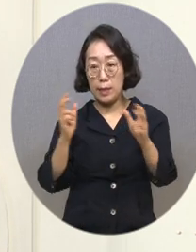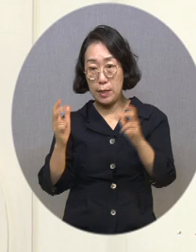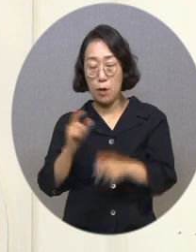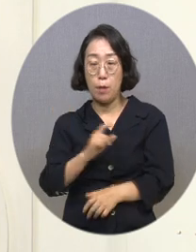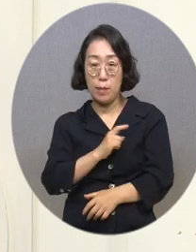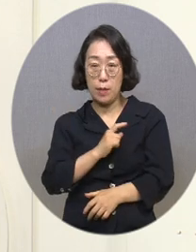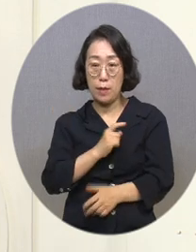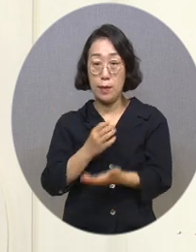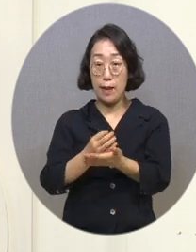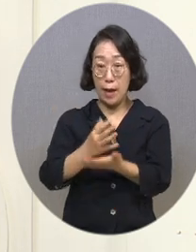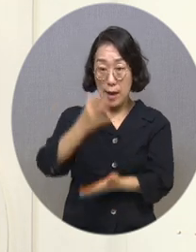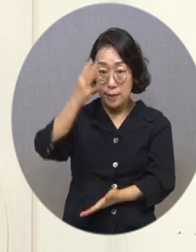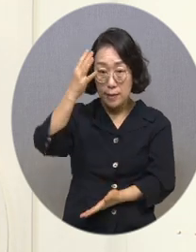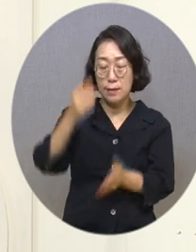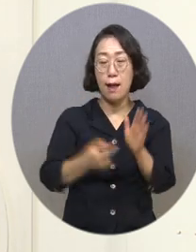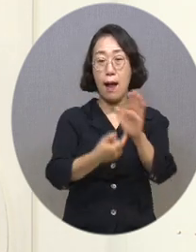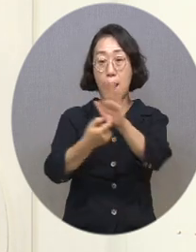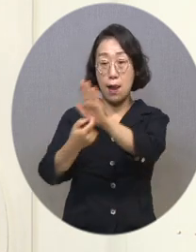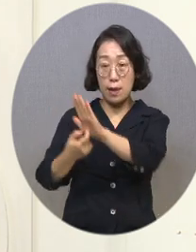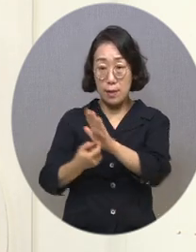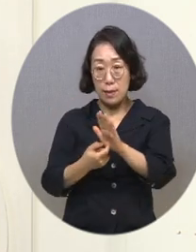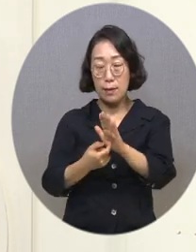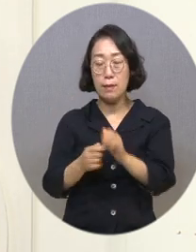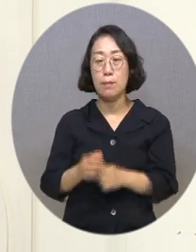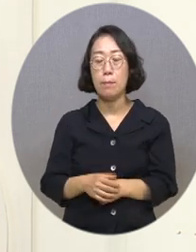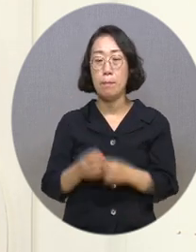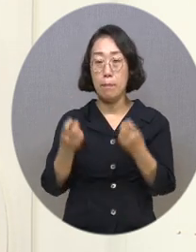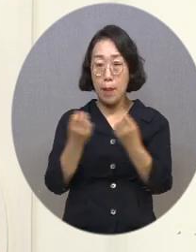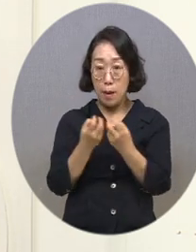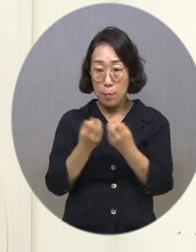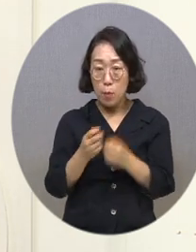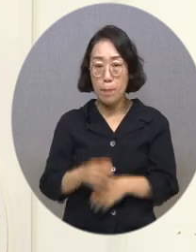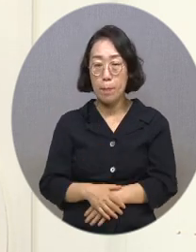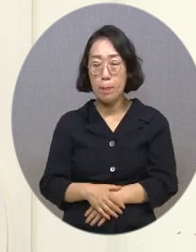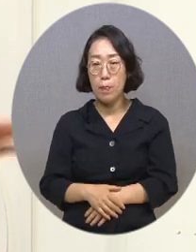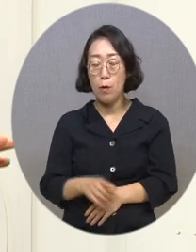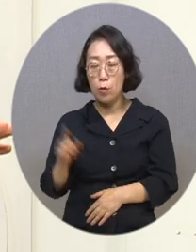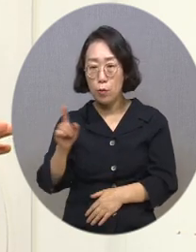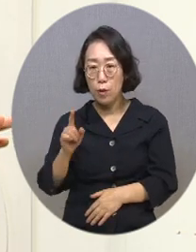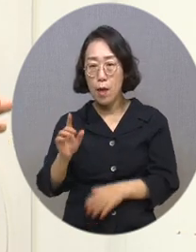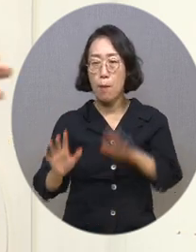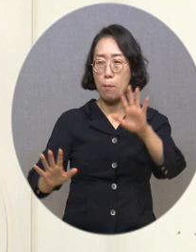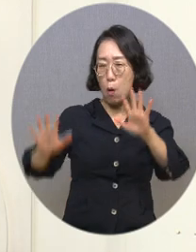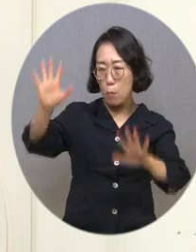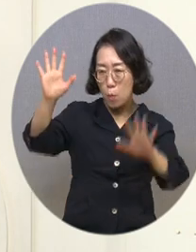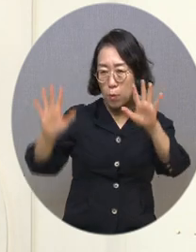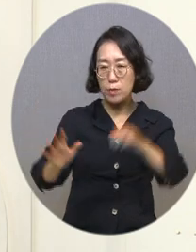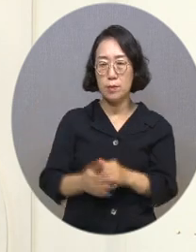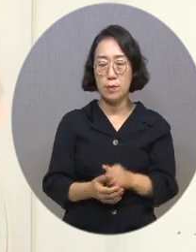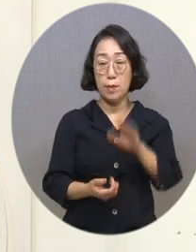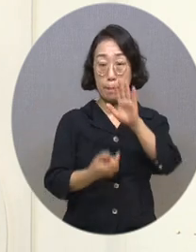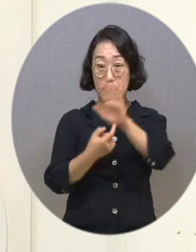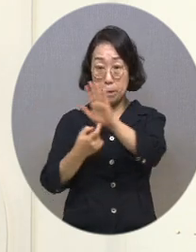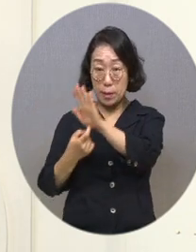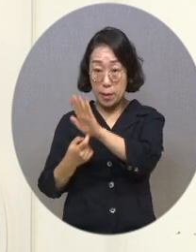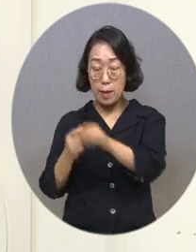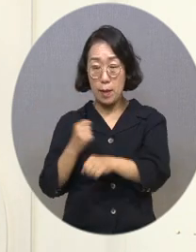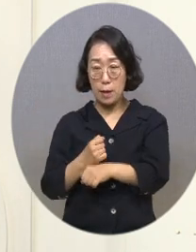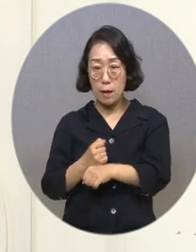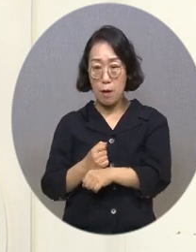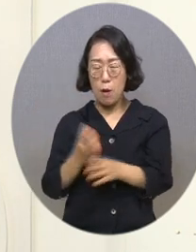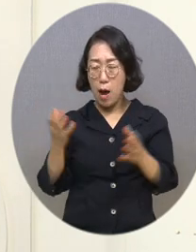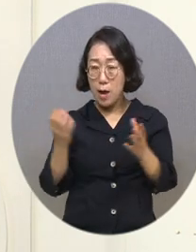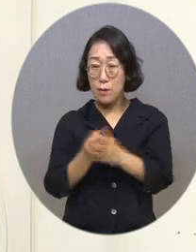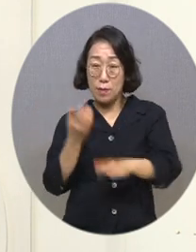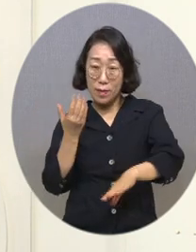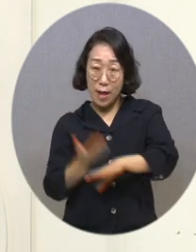브랜드의 가치, 이 알리는 메시지 또는 어떻게 기업의 퍼포먼스를 내는지 물론 이제 완전 다른 분야는 아니고